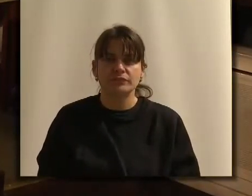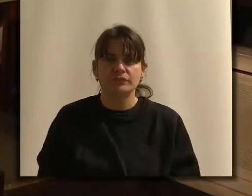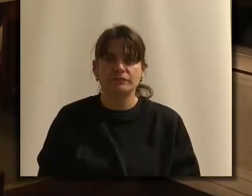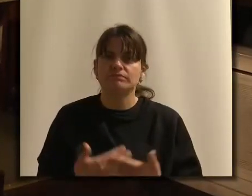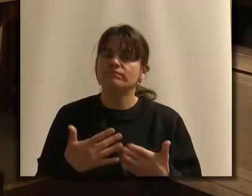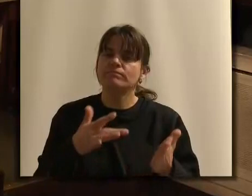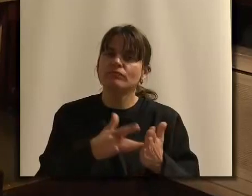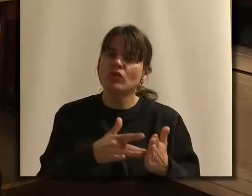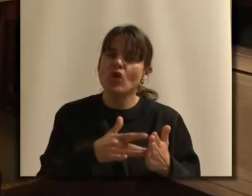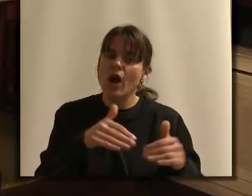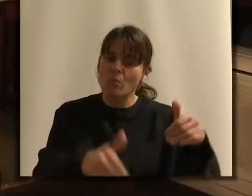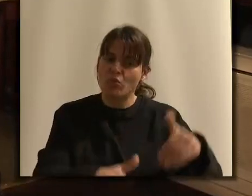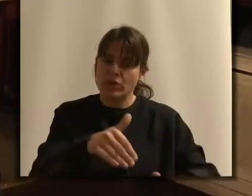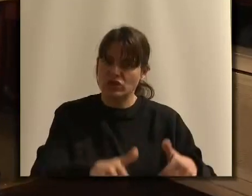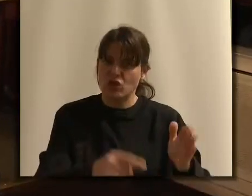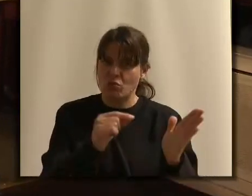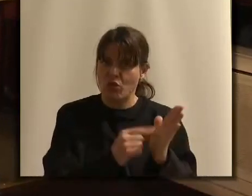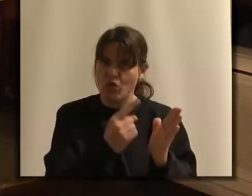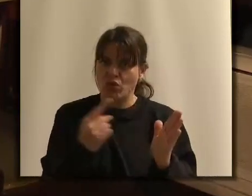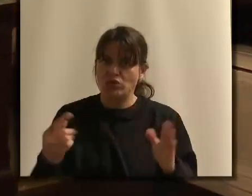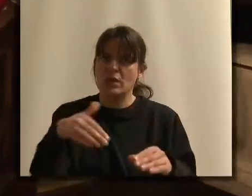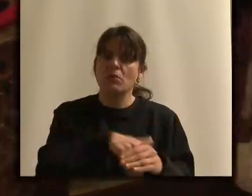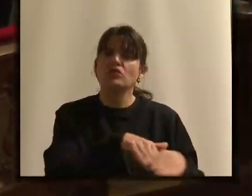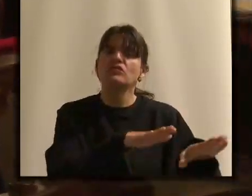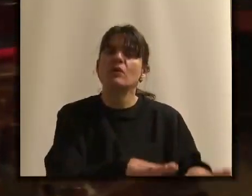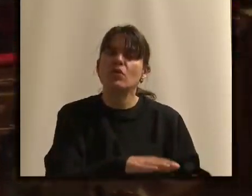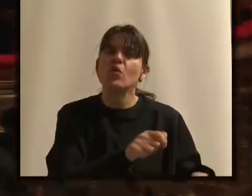Doncs passem a votació d'aquest punt. Vots a favor?